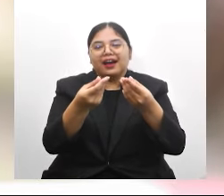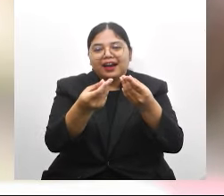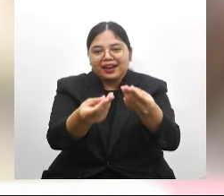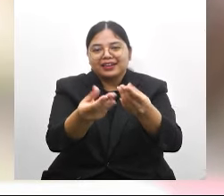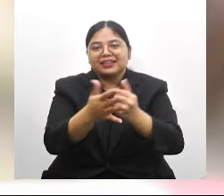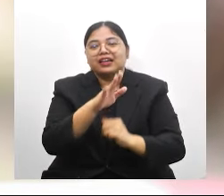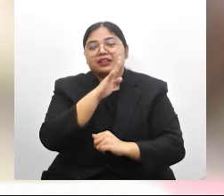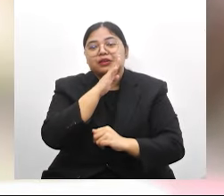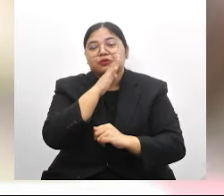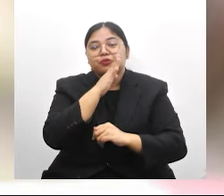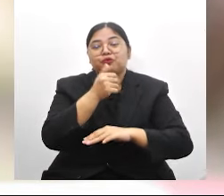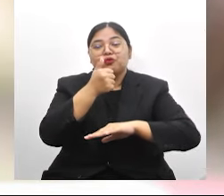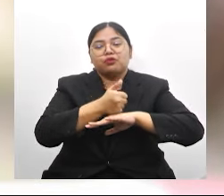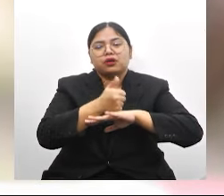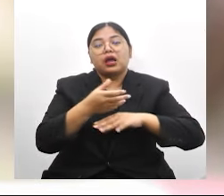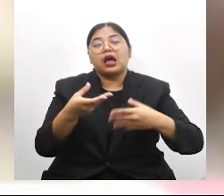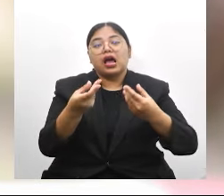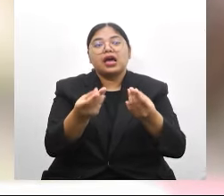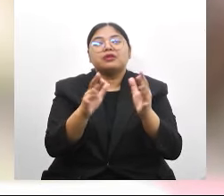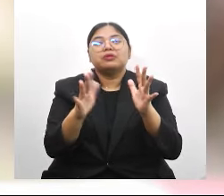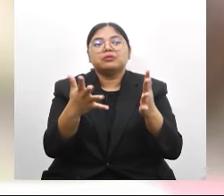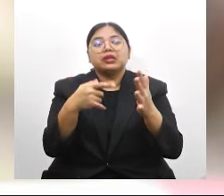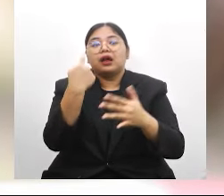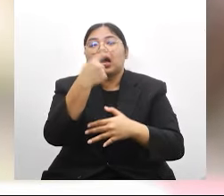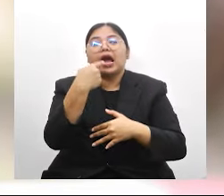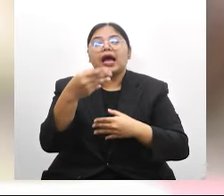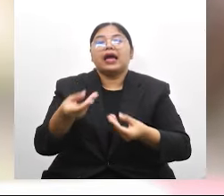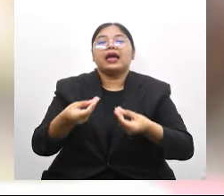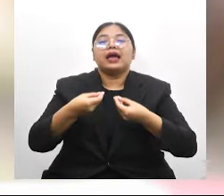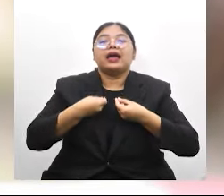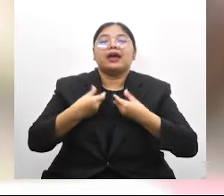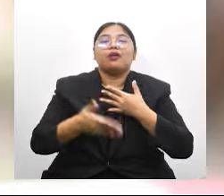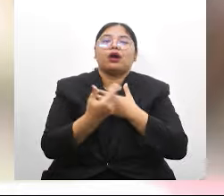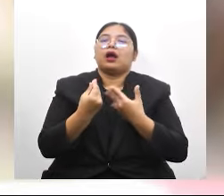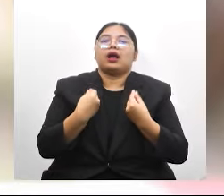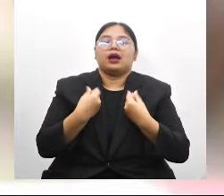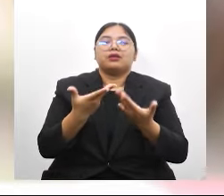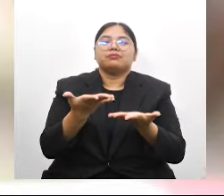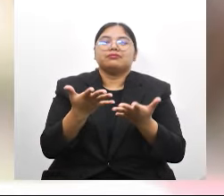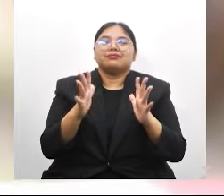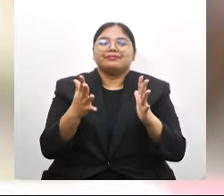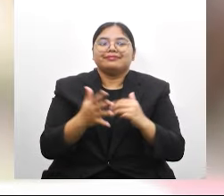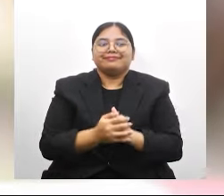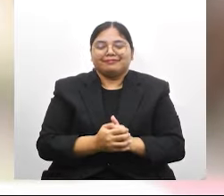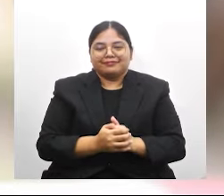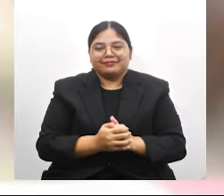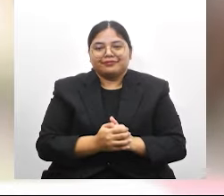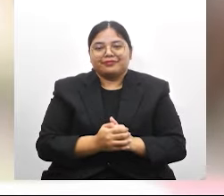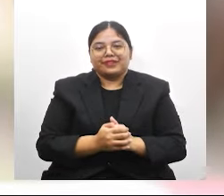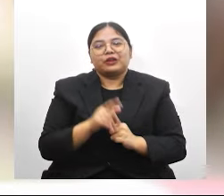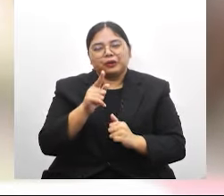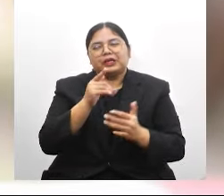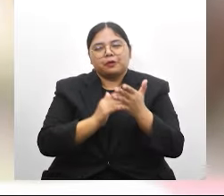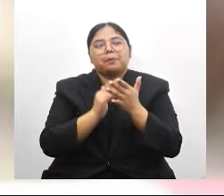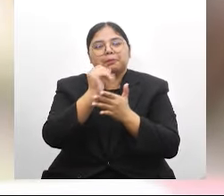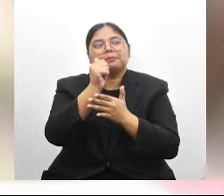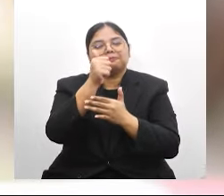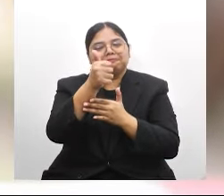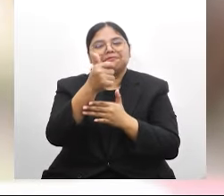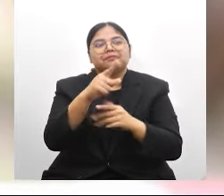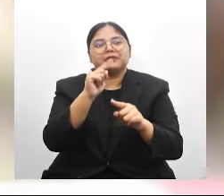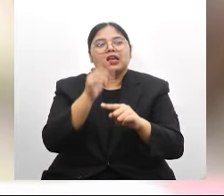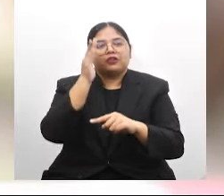บริหารซึ่งเป็นผู้นำไม่มอบให้แล้วใครล่ะคะที่จะให้โอกาสค่ะเพราะฉะนั้นเนี่ยจากความสำเร็จในครั้งนี้ที่มั่นใจว่าจะต้องเกิดเนะคะ